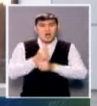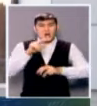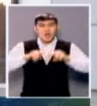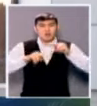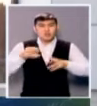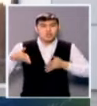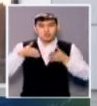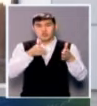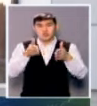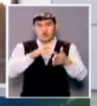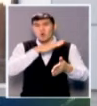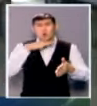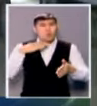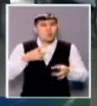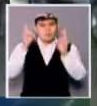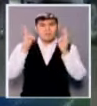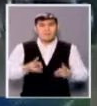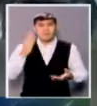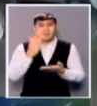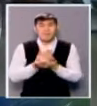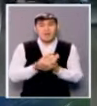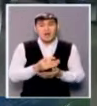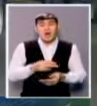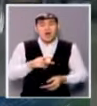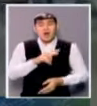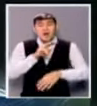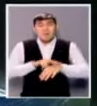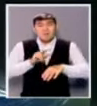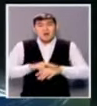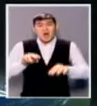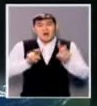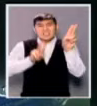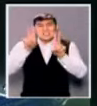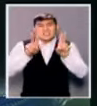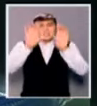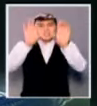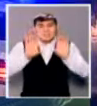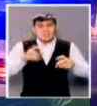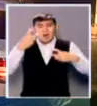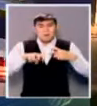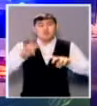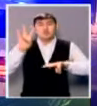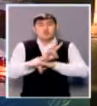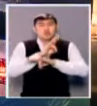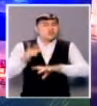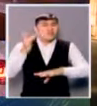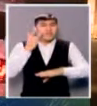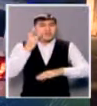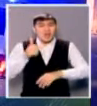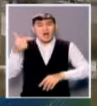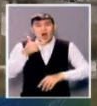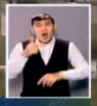өткен жолдарда көп кездеседі. Полицейлердің сөзінше заңбұзушылықтар көбіне түнгі уақытта болады екен. Алайда